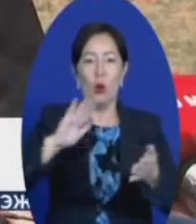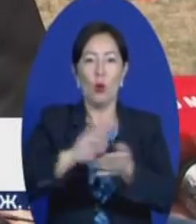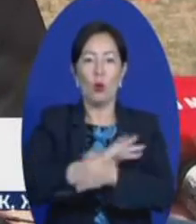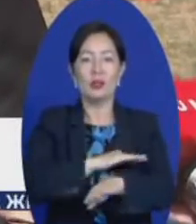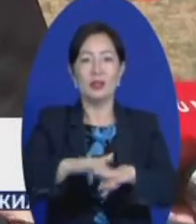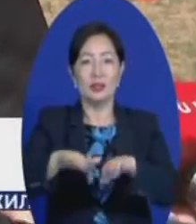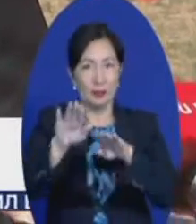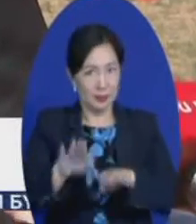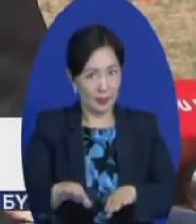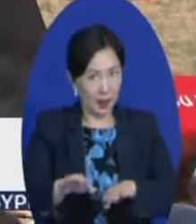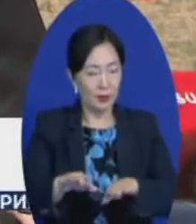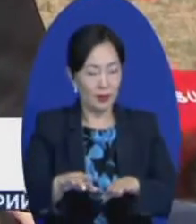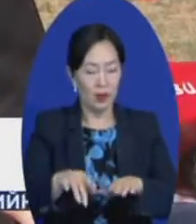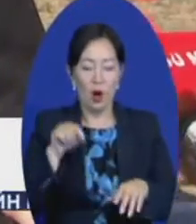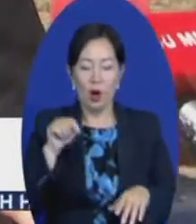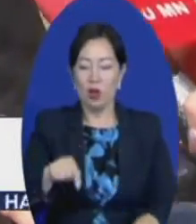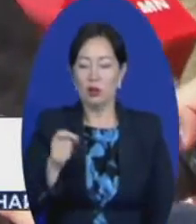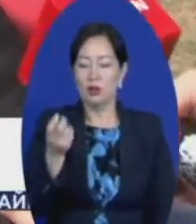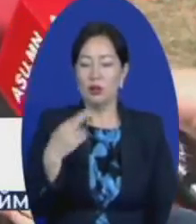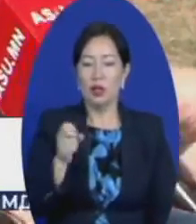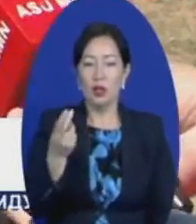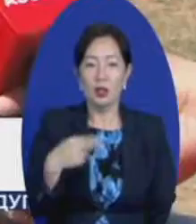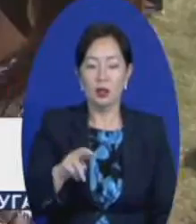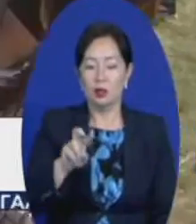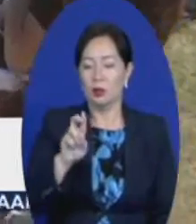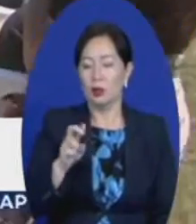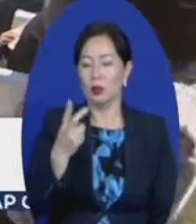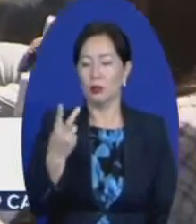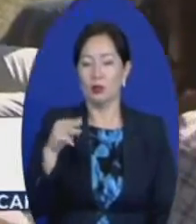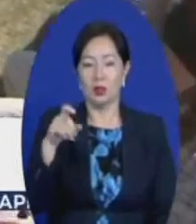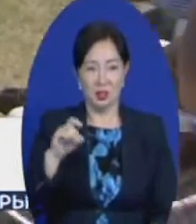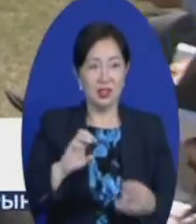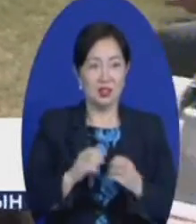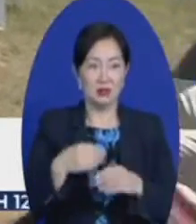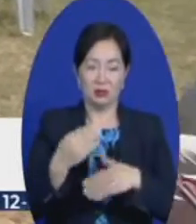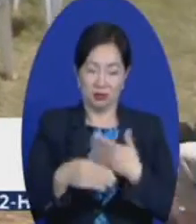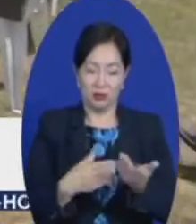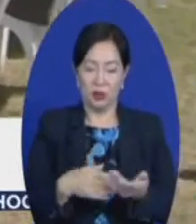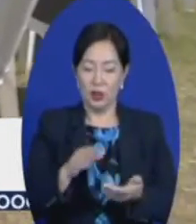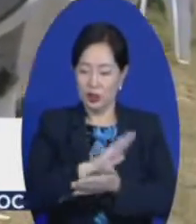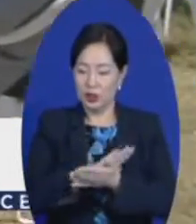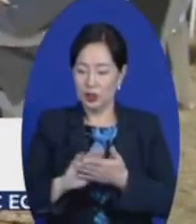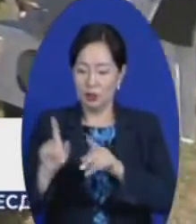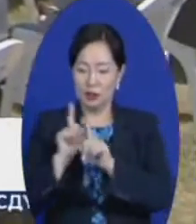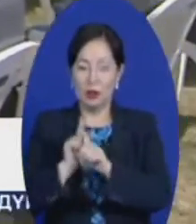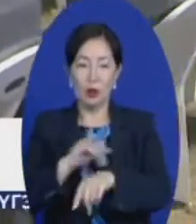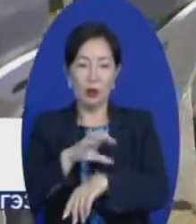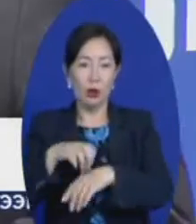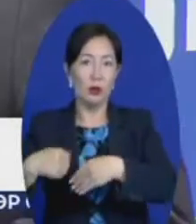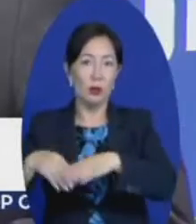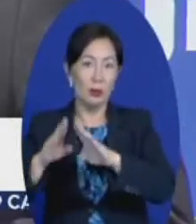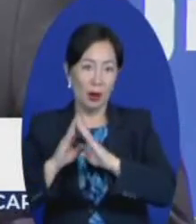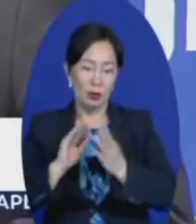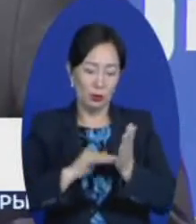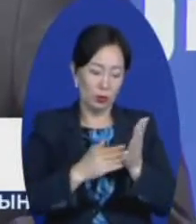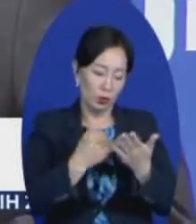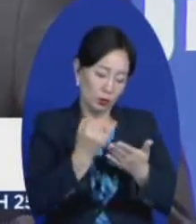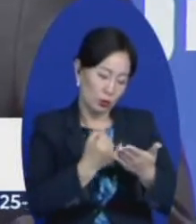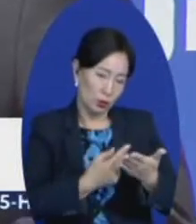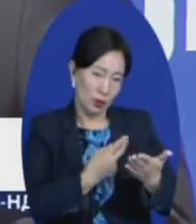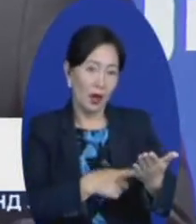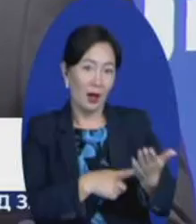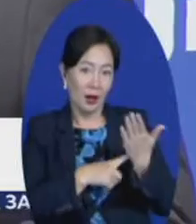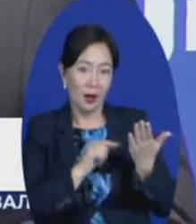Тийм учраас одоо өнөөдөр ингээд дэд бүтцийн ажил эхэлж байгаа гэдэг бол төлөвлөлттэй явж байгаа. Шинэ дагуулах хот байгуулах ажил энэ жилээс эхэлнэ. Хотын ерөнхий төлөвлөгөөний зургийг